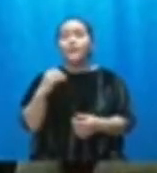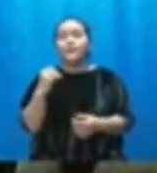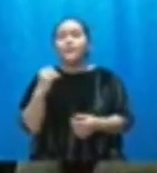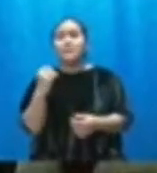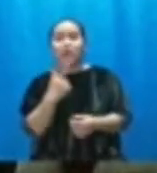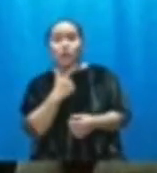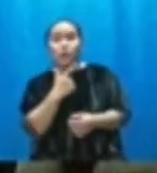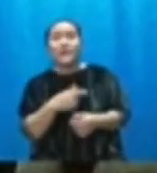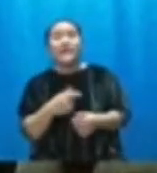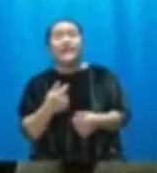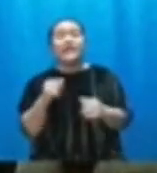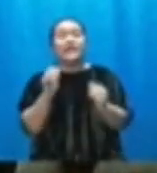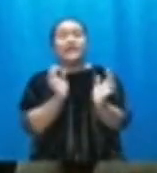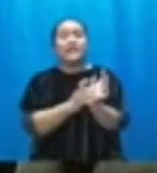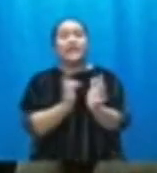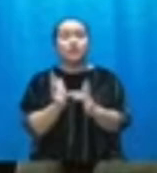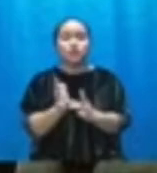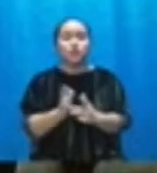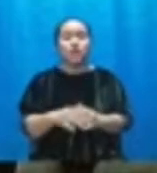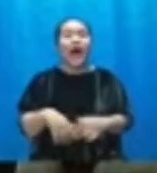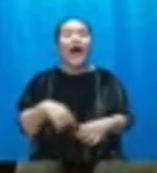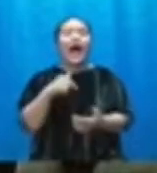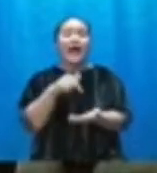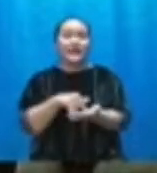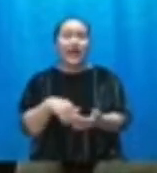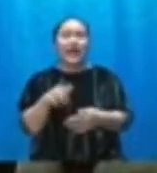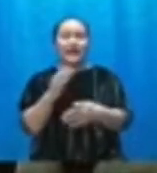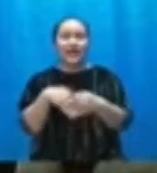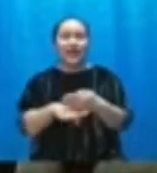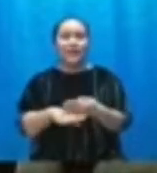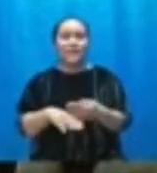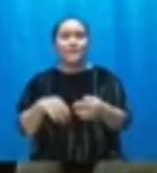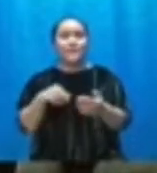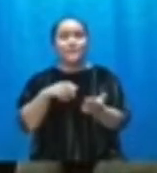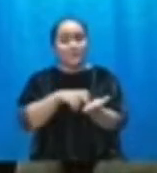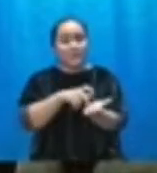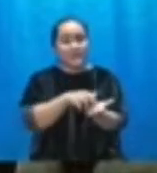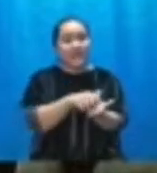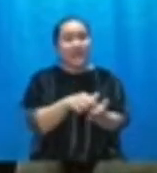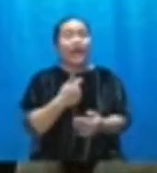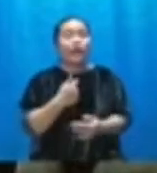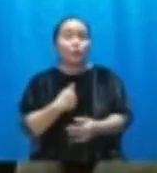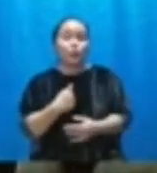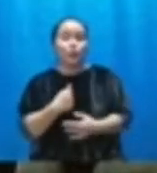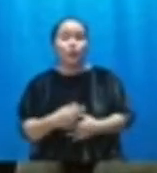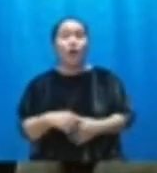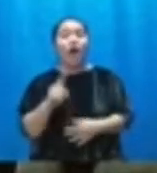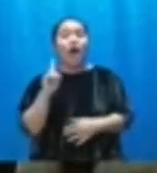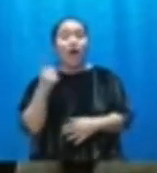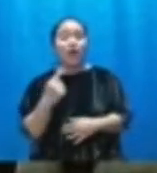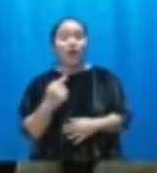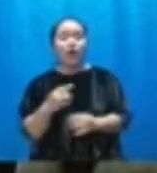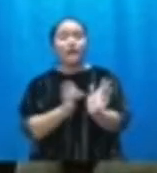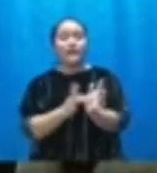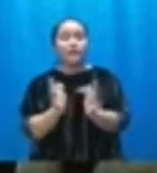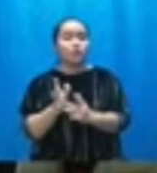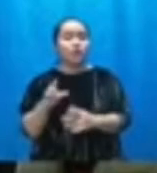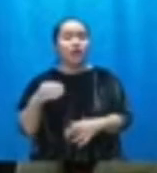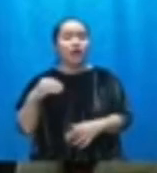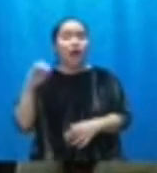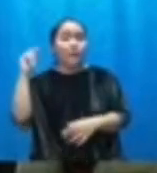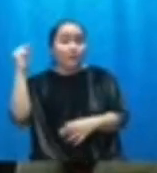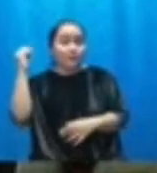ada bersama dengan saya diperjalanan ku Hai sehingga kalau Yesus membisikkan sesuatu